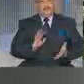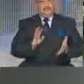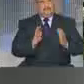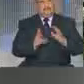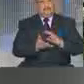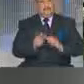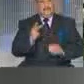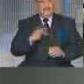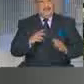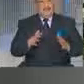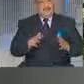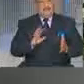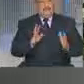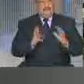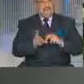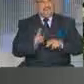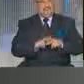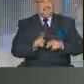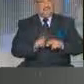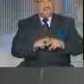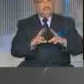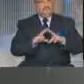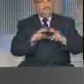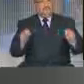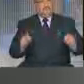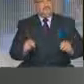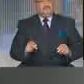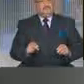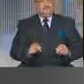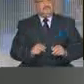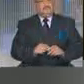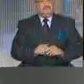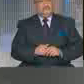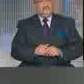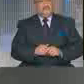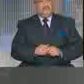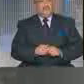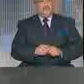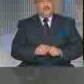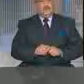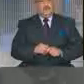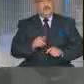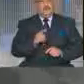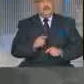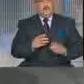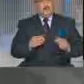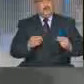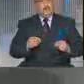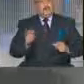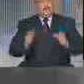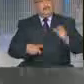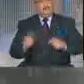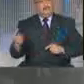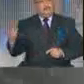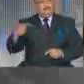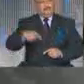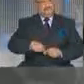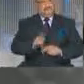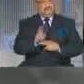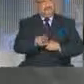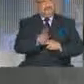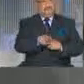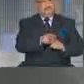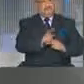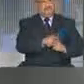الكاف، أكد المشاركون في هذه الجلسة التي تمحورت حول السياحة الثقافية على ضرورة تثمينها والعناية